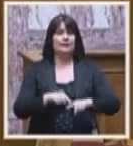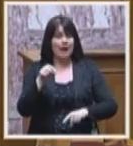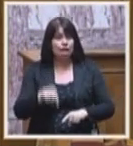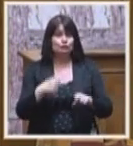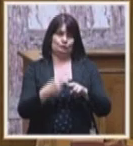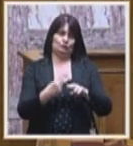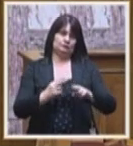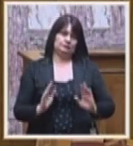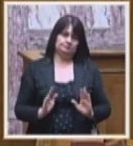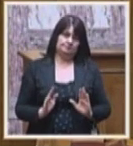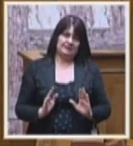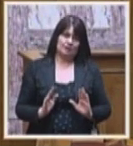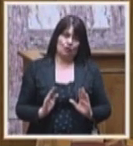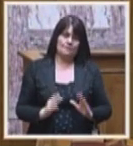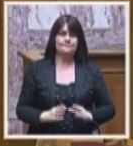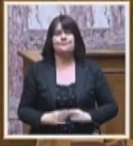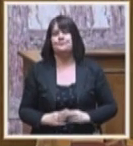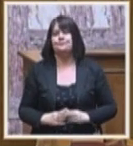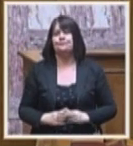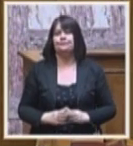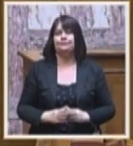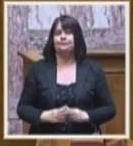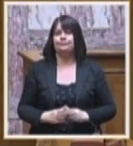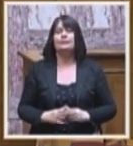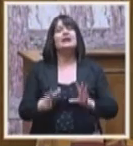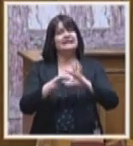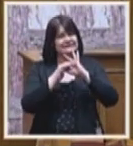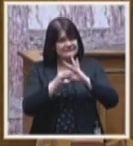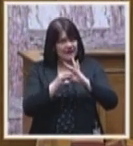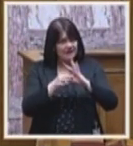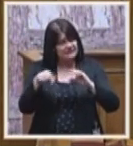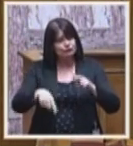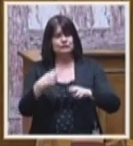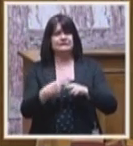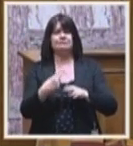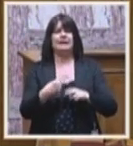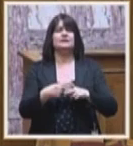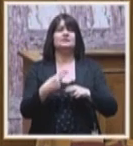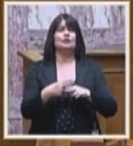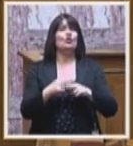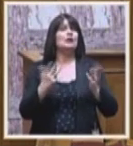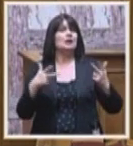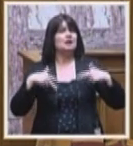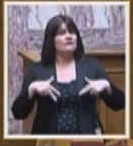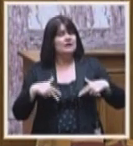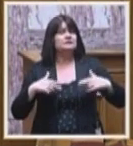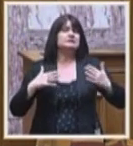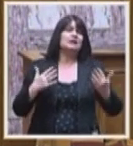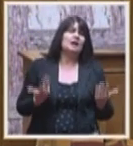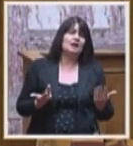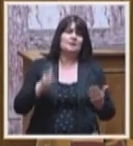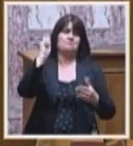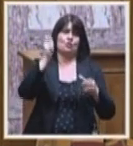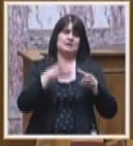προϋπόθεση. Και αυτή είναι η προϋπόθεση μιας οποιασδήποτε συνεργασίας πολιτικής, είτε είναι κυβερνητικής, είτε είναι μεταξύ